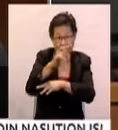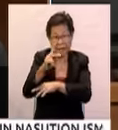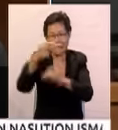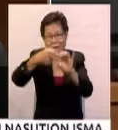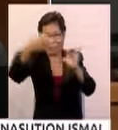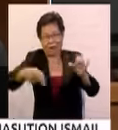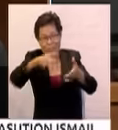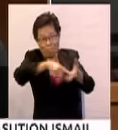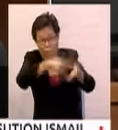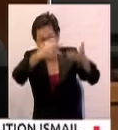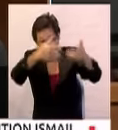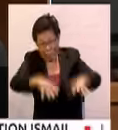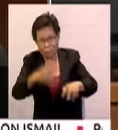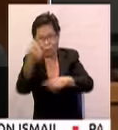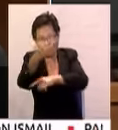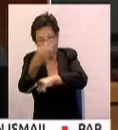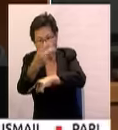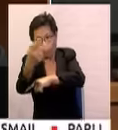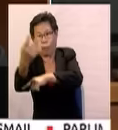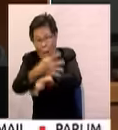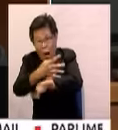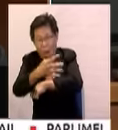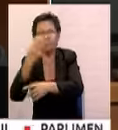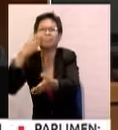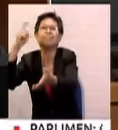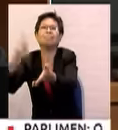Highlands. Dan